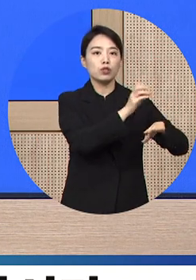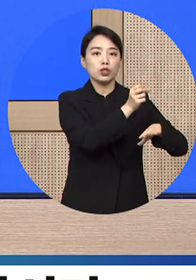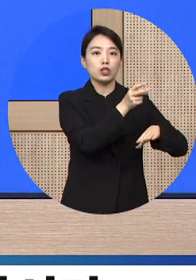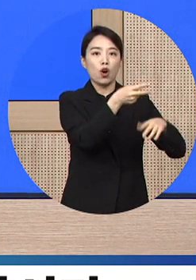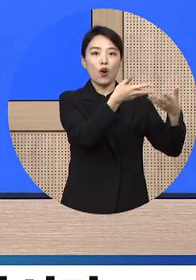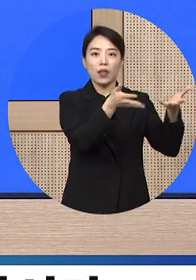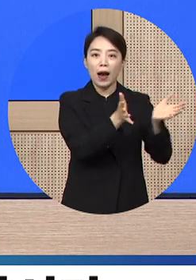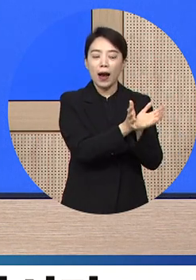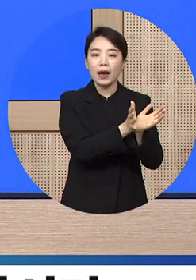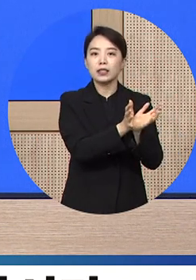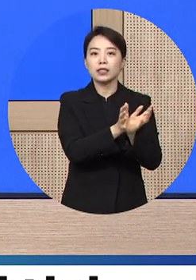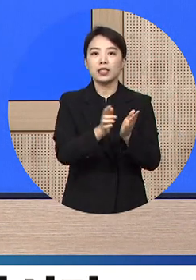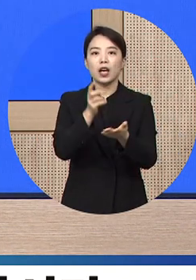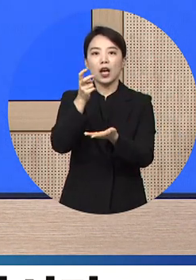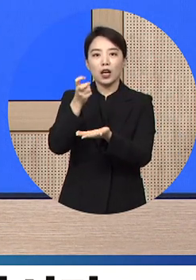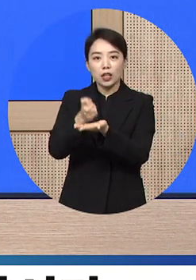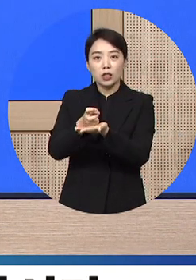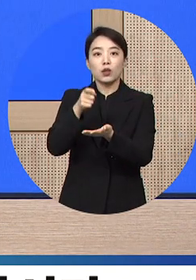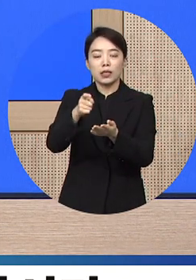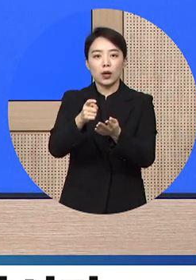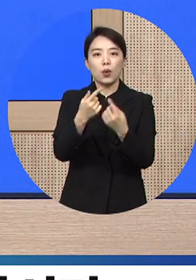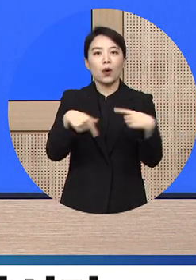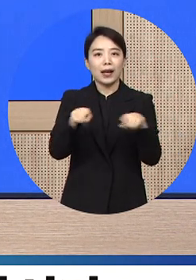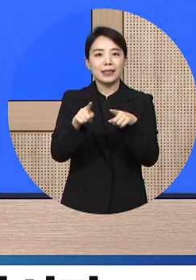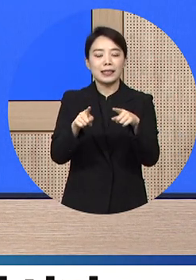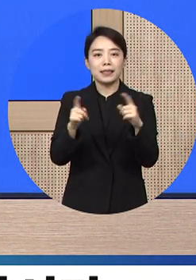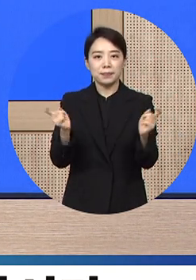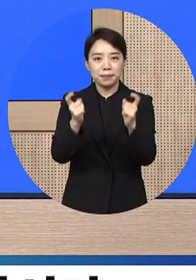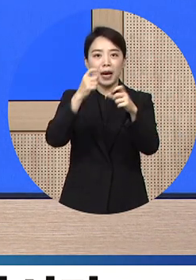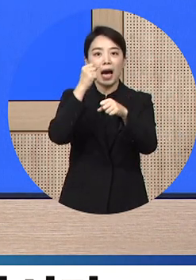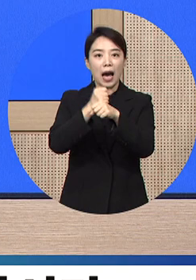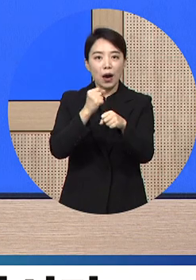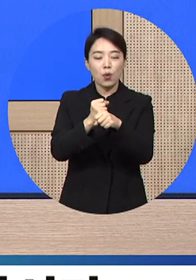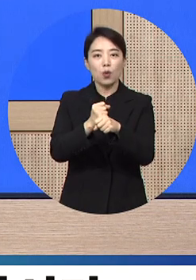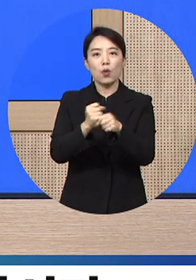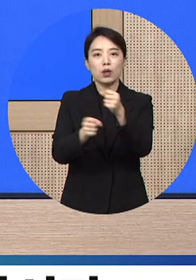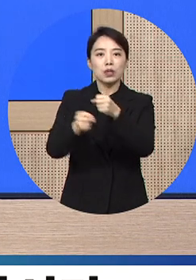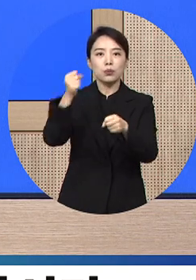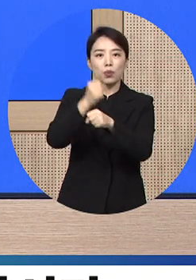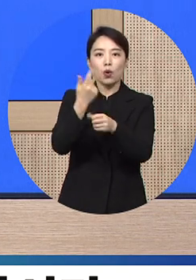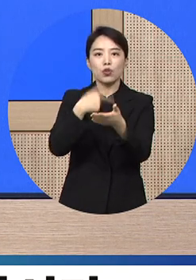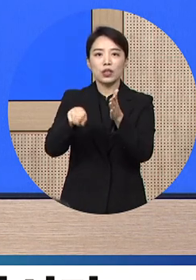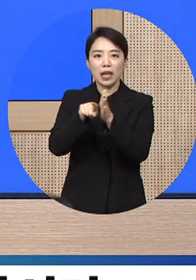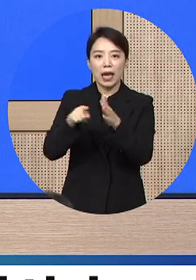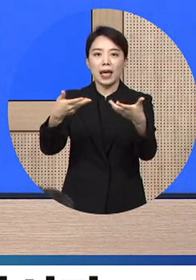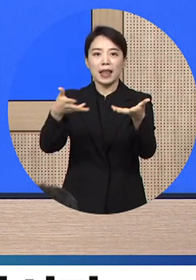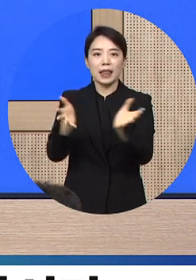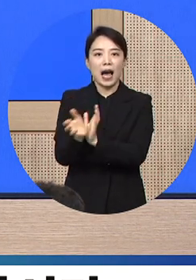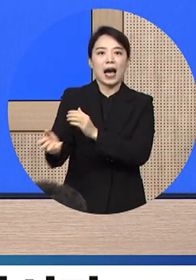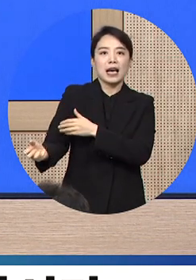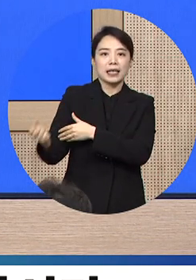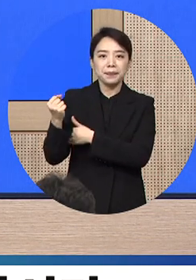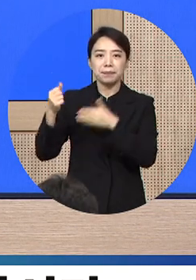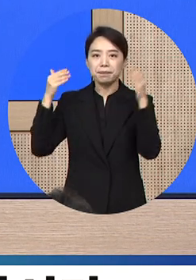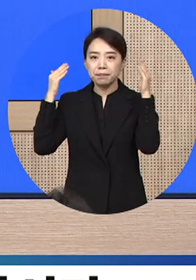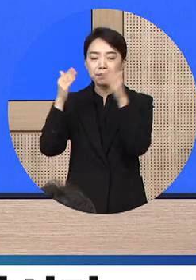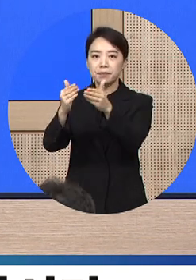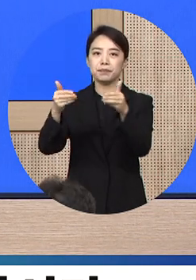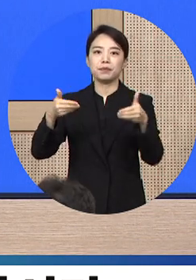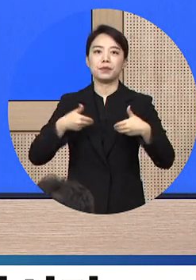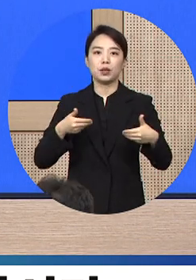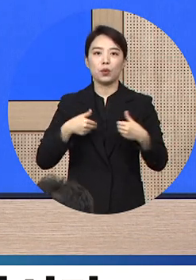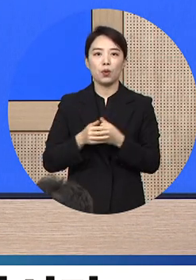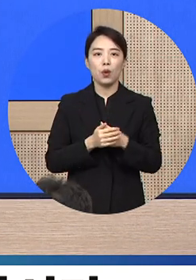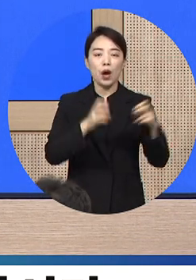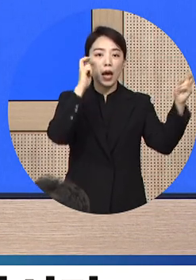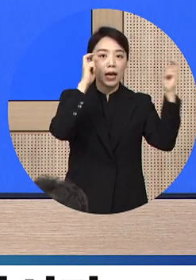정책으로 경쟁하고 민생위기, 경제위기를 극복하는 데 당의 모든 역량을 집중해야 합니다.